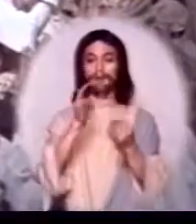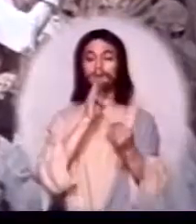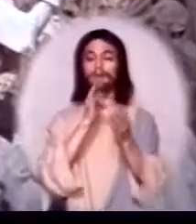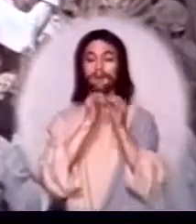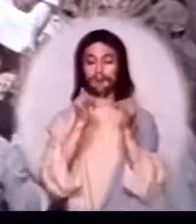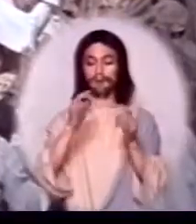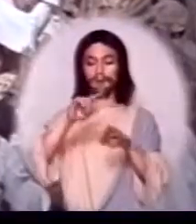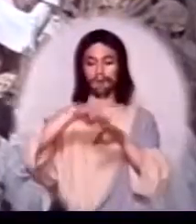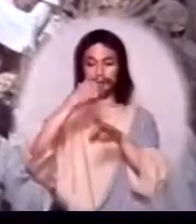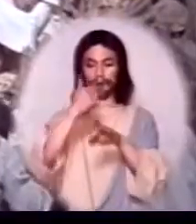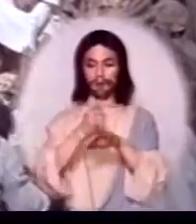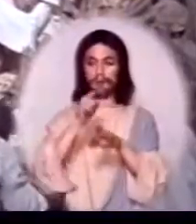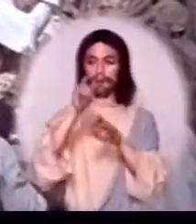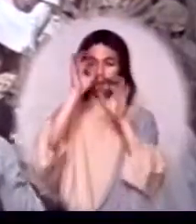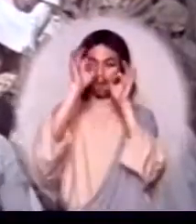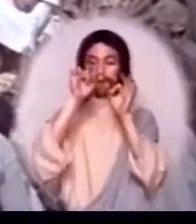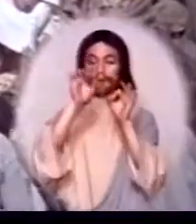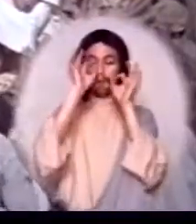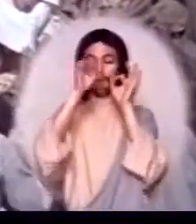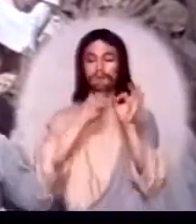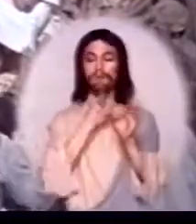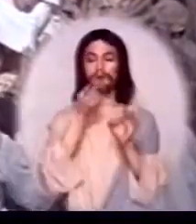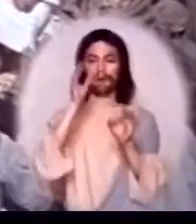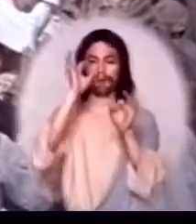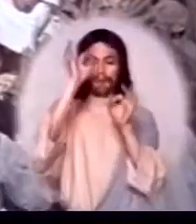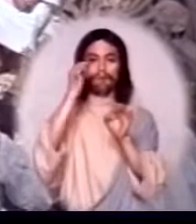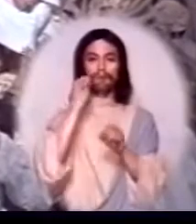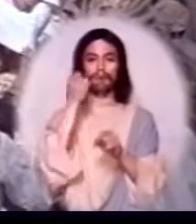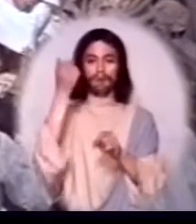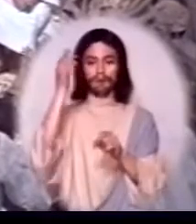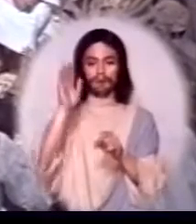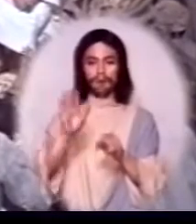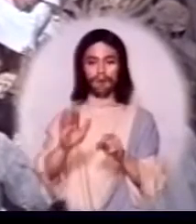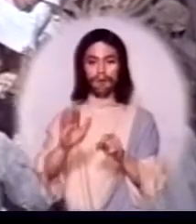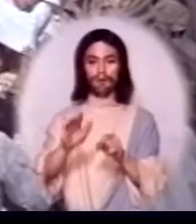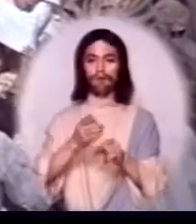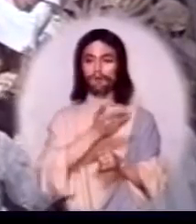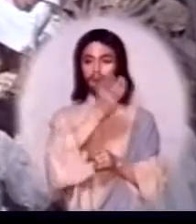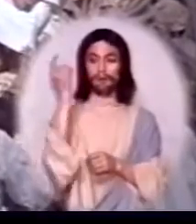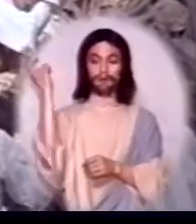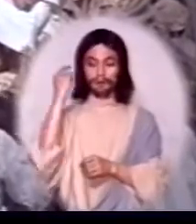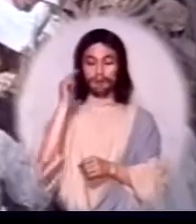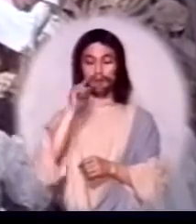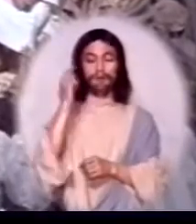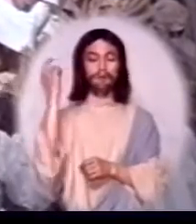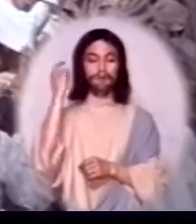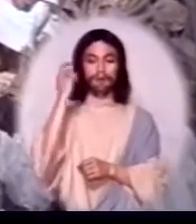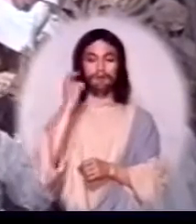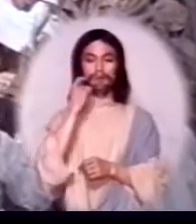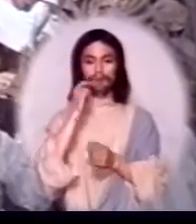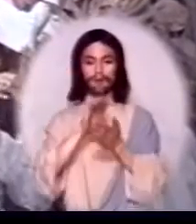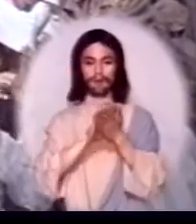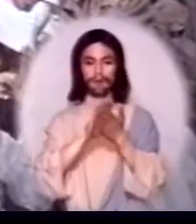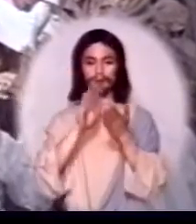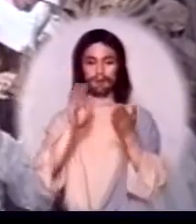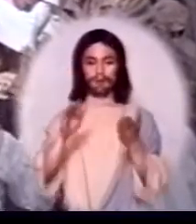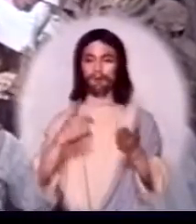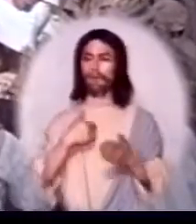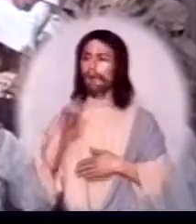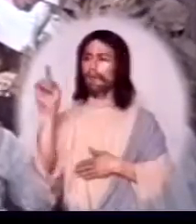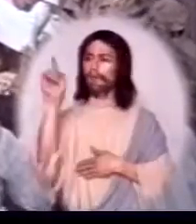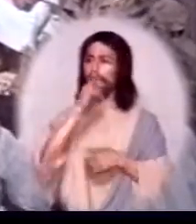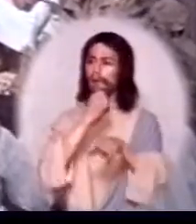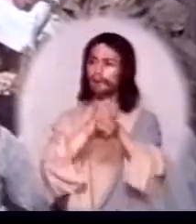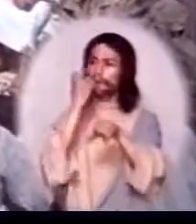많은 선지자와 임금들이 너희가 보는 것을 보고자 했지만 보지 못했고, 너희들이 듣는 것을 듣지 못했느니라.